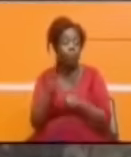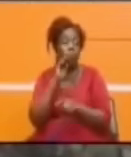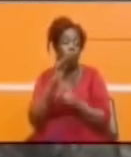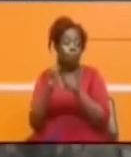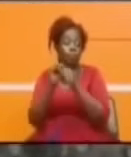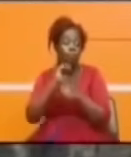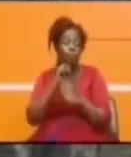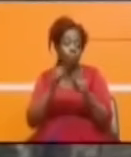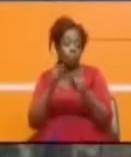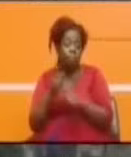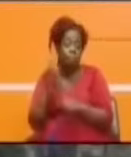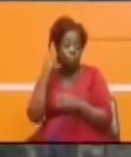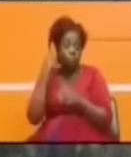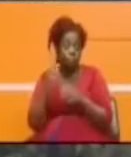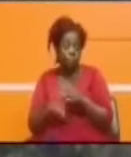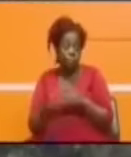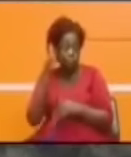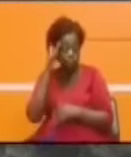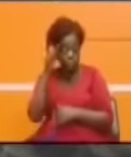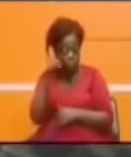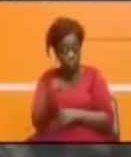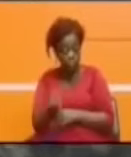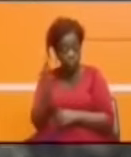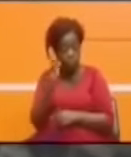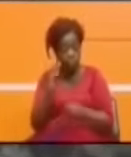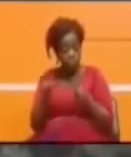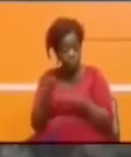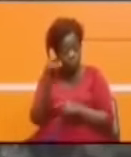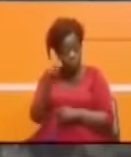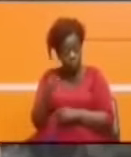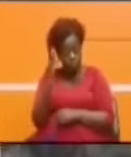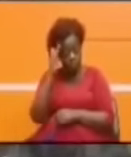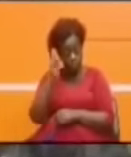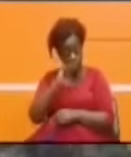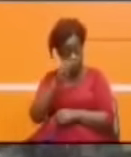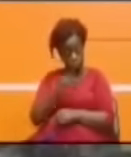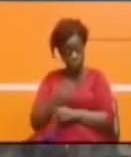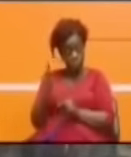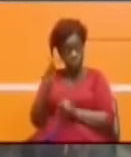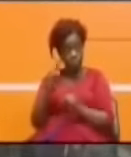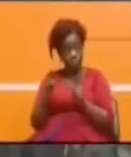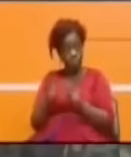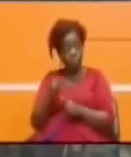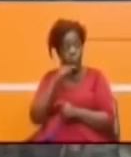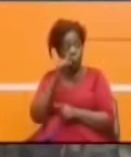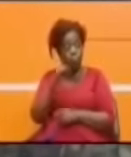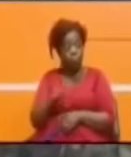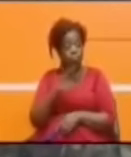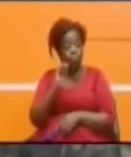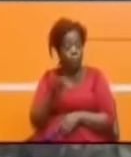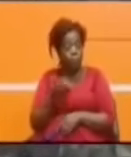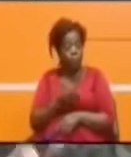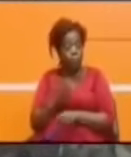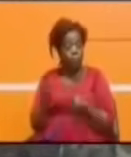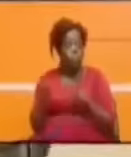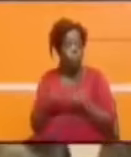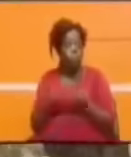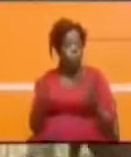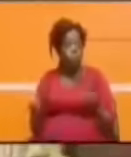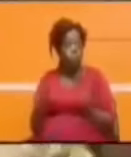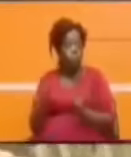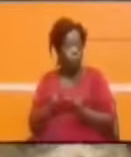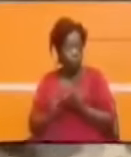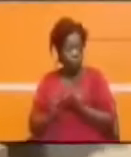ate nemutegeera nti naffe tubamanyi ng'abantu nammwe nemutumanya nti kumbe abasajja bano n'abakyala nabukumbe